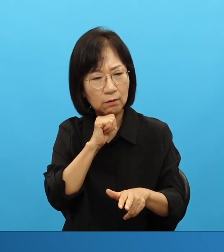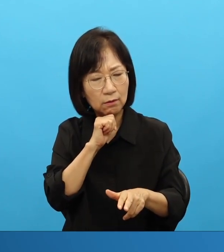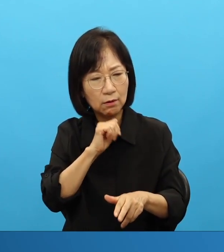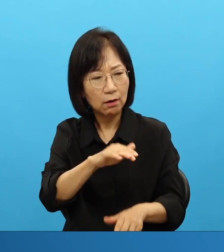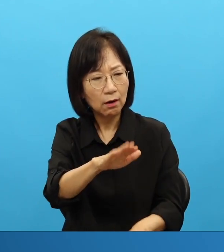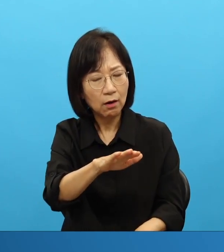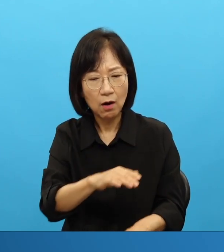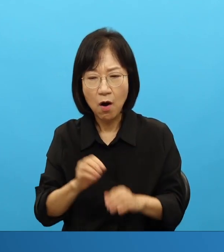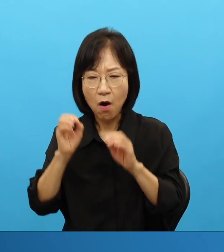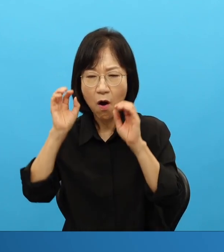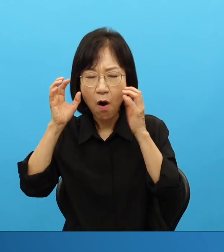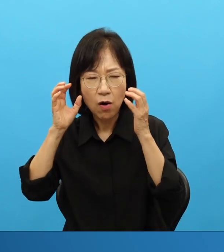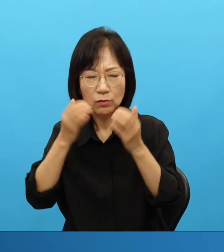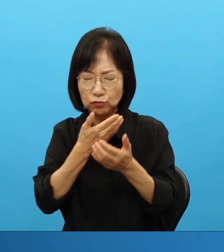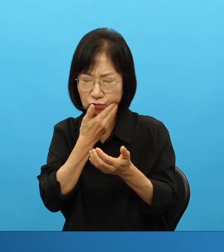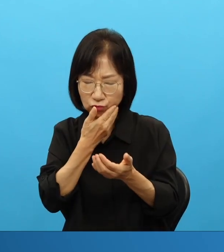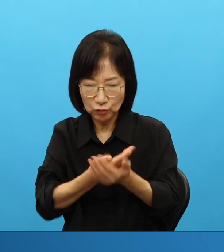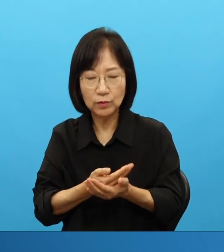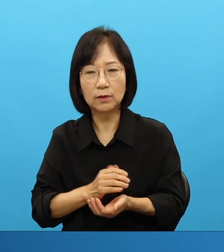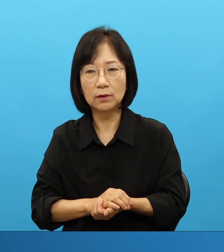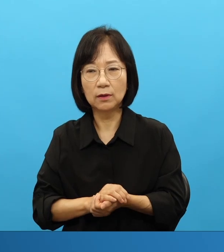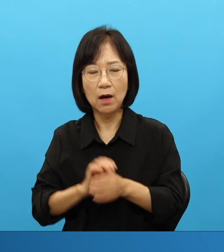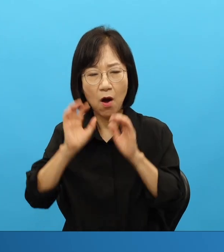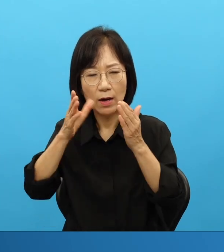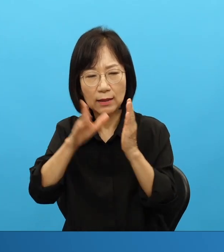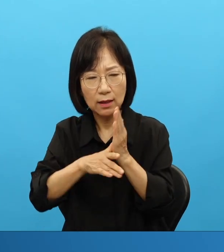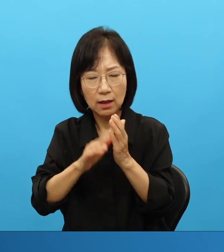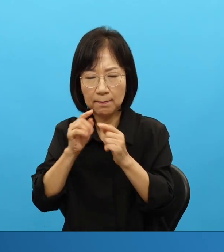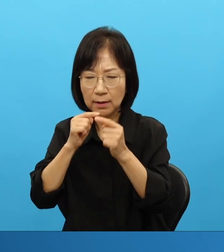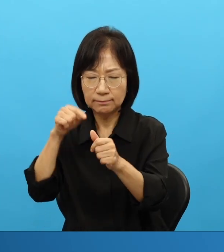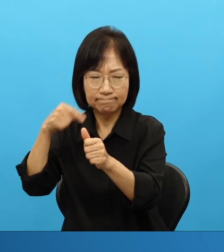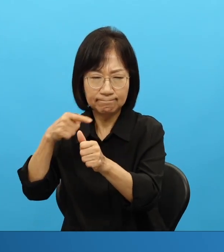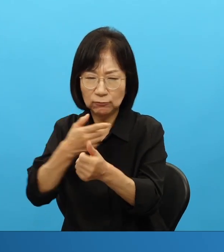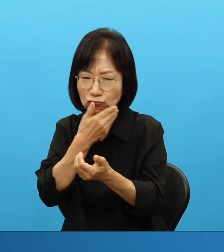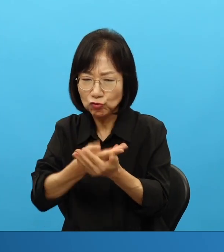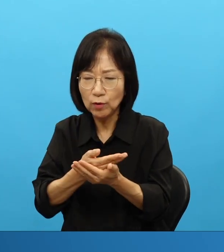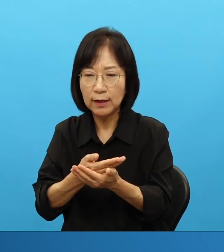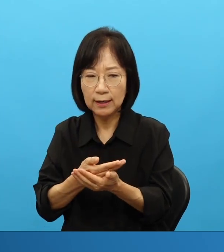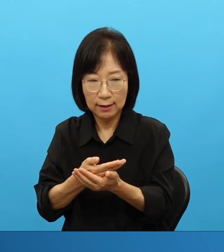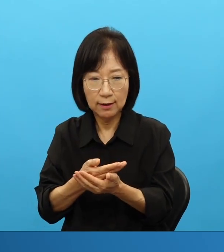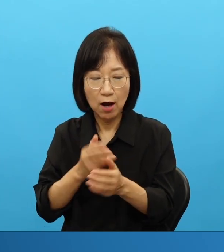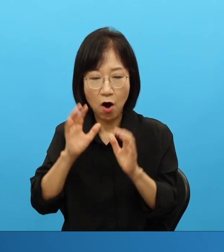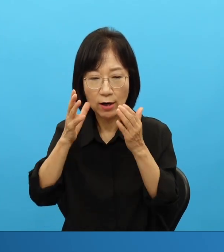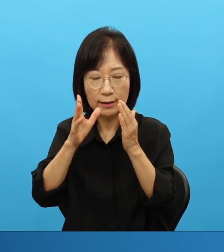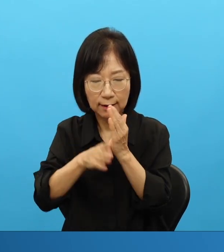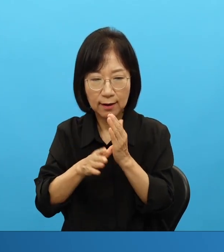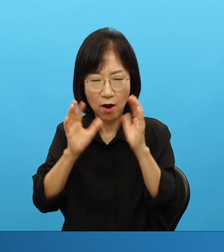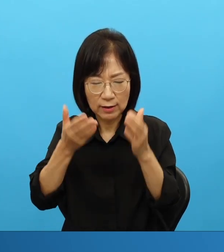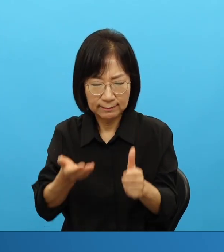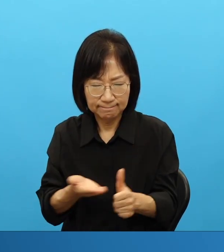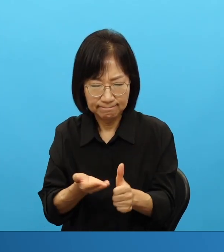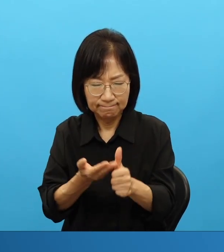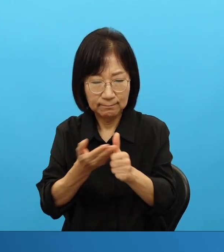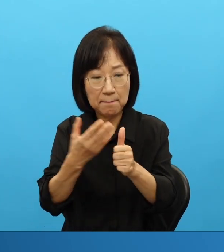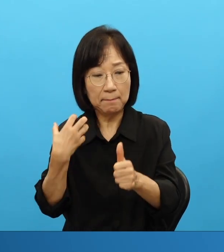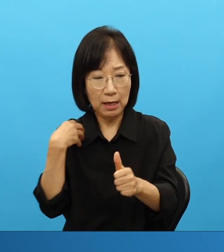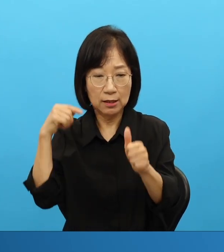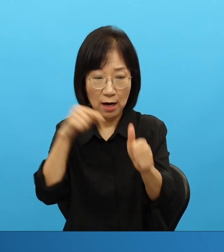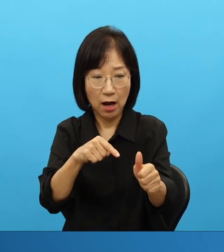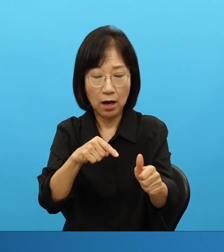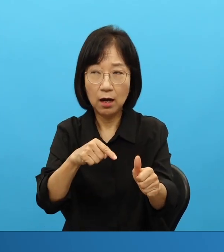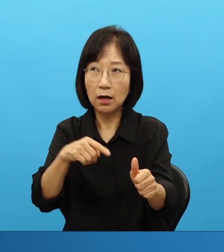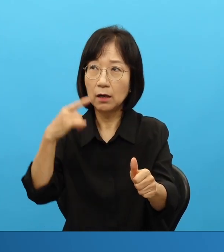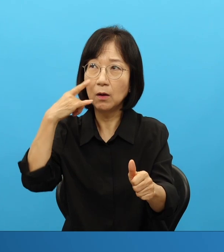어린 양을 먹여. And that's why, because when you're younger, that's everything, and that's why you must 그 feed my 말을 lamb. 붙잡고 기도했는데 그